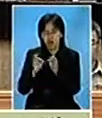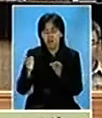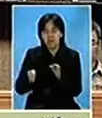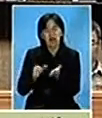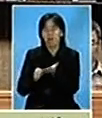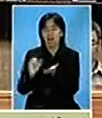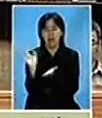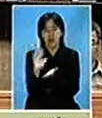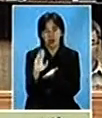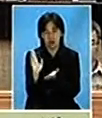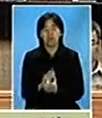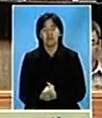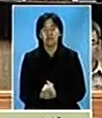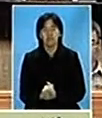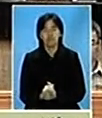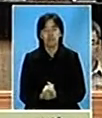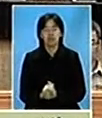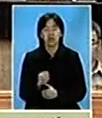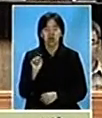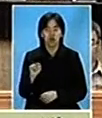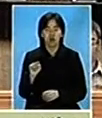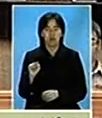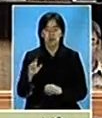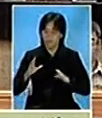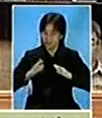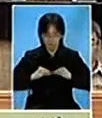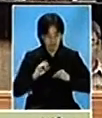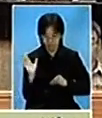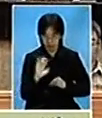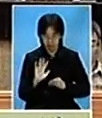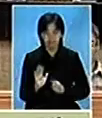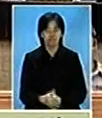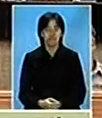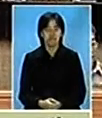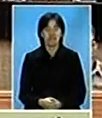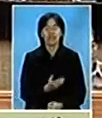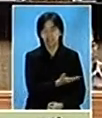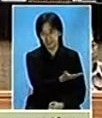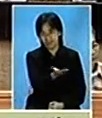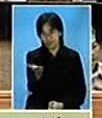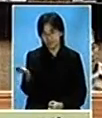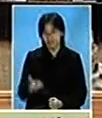นหนึ่งได้เสนอไว้นะครับท่านกดปุ่มไม่เห็นด้วยเชิญท่านลงมติครับ